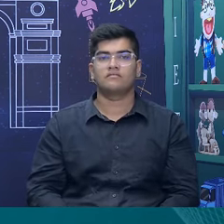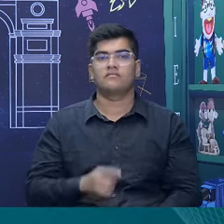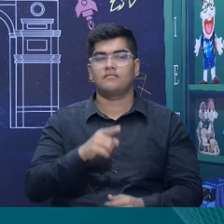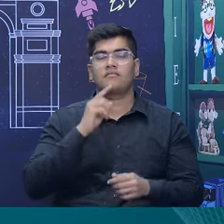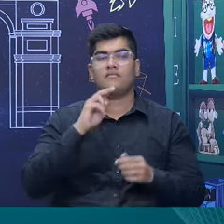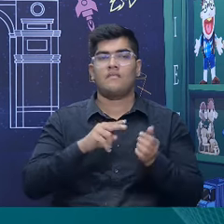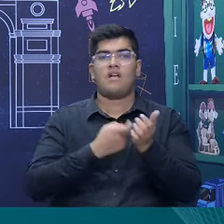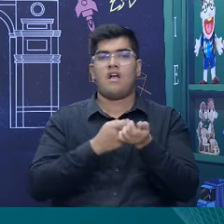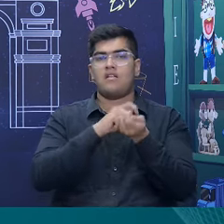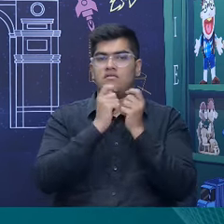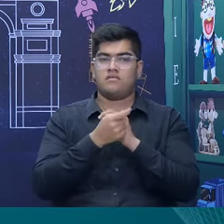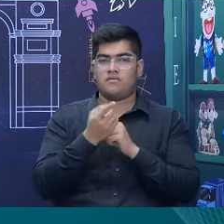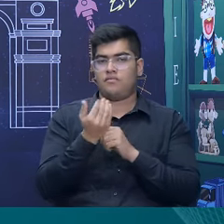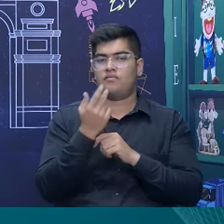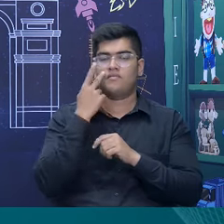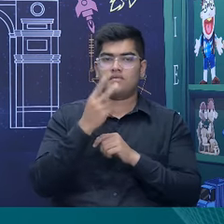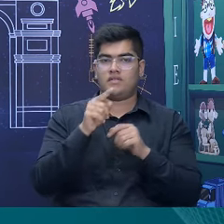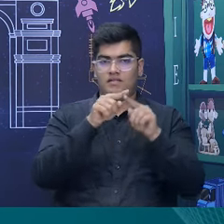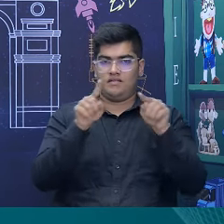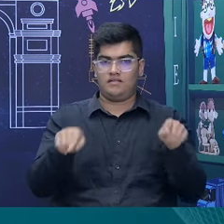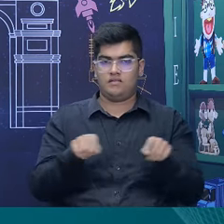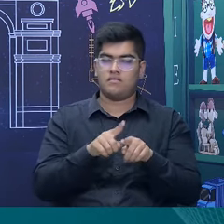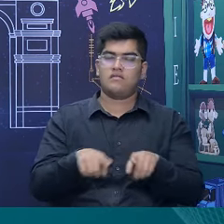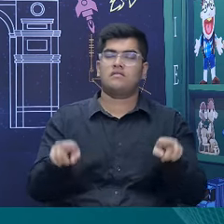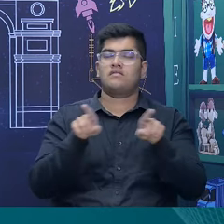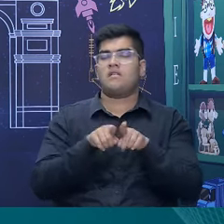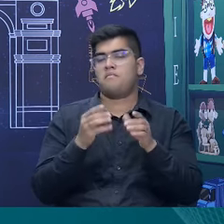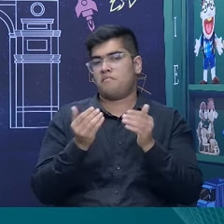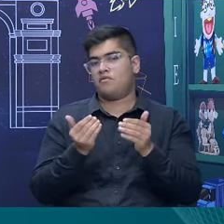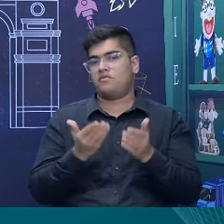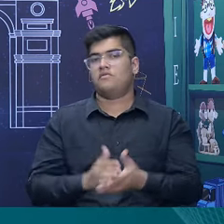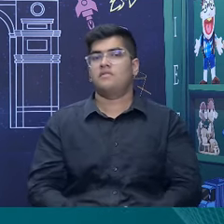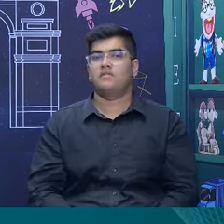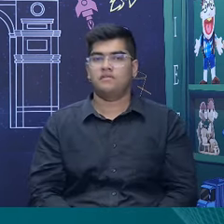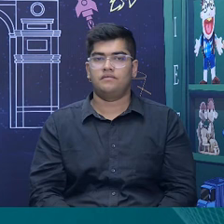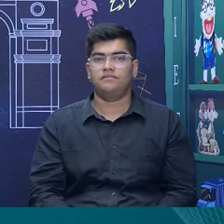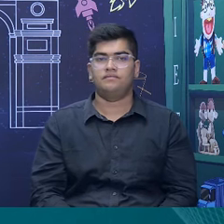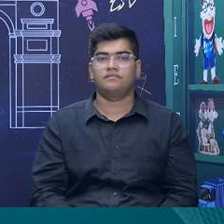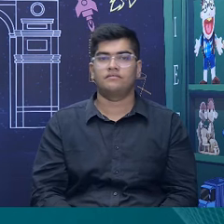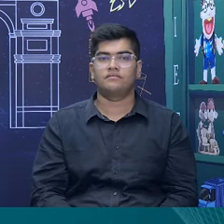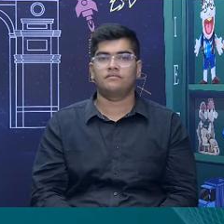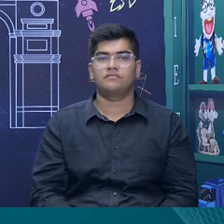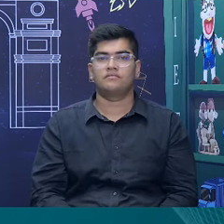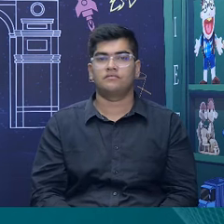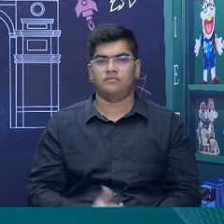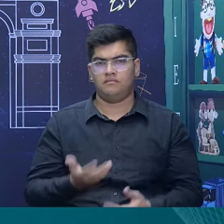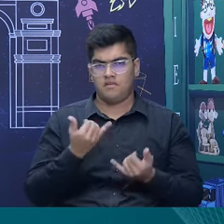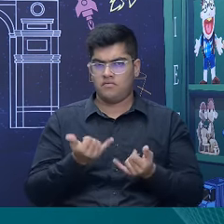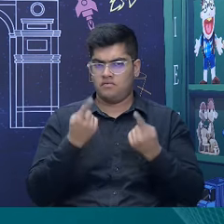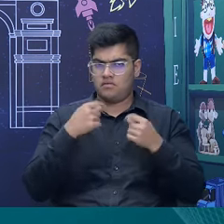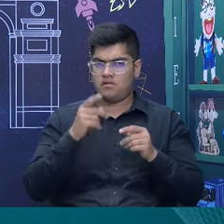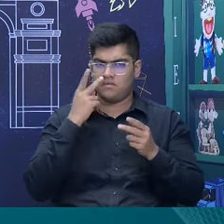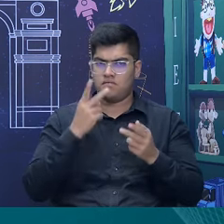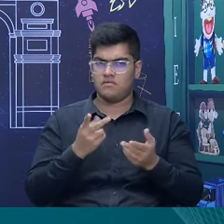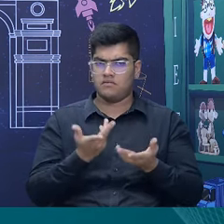तो हमारा रेक्टेंगल का जो एरिया जैसे हम फार्मूले से निकालते हैं वैसे हम इसका निकाल लेंगे है ना तो करके देखें इस रीजन जी मैम क्या